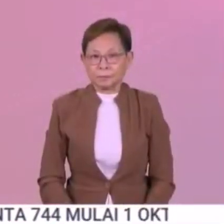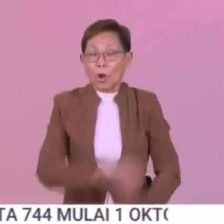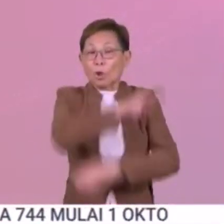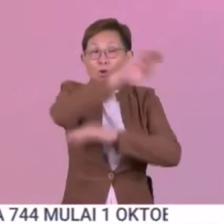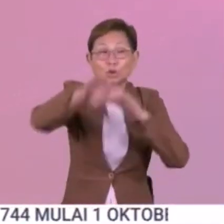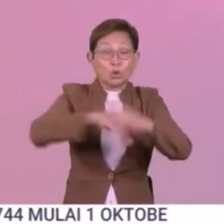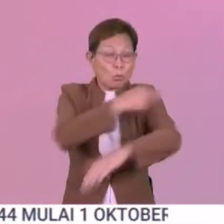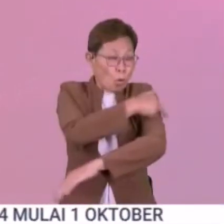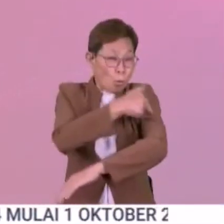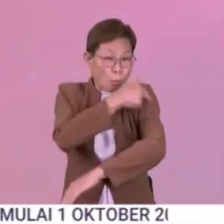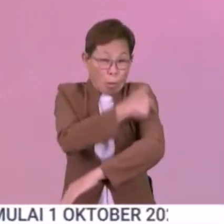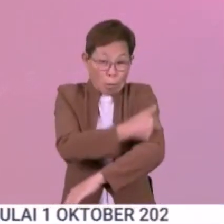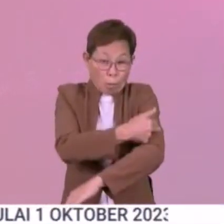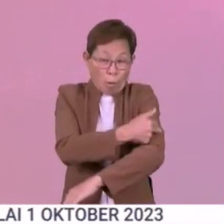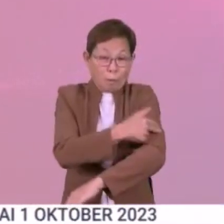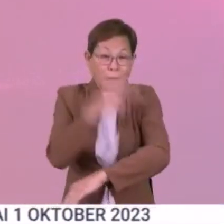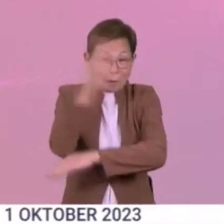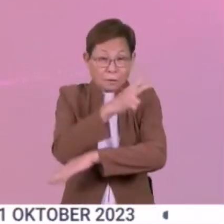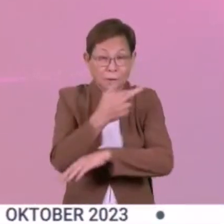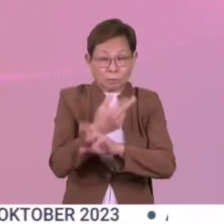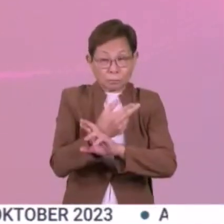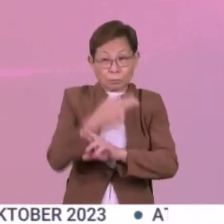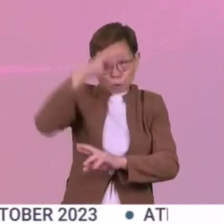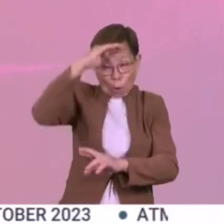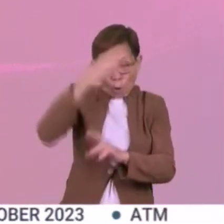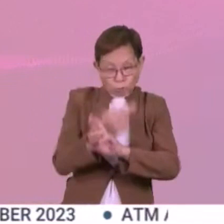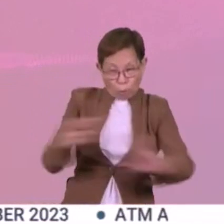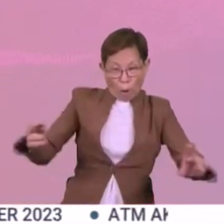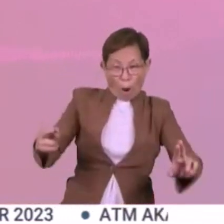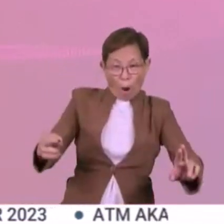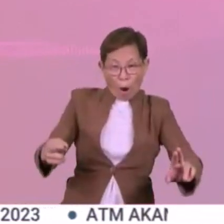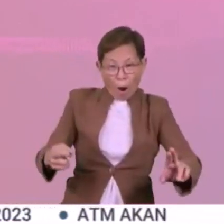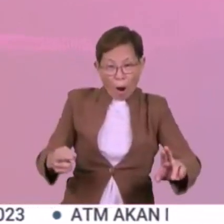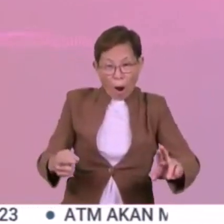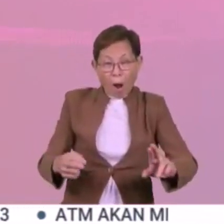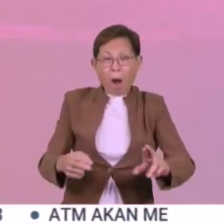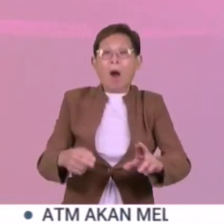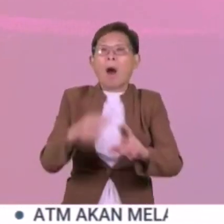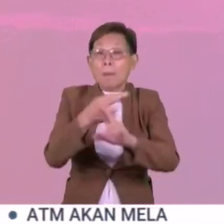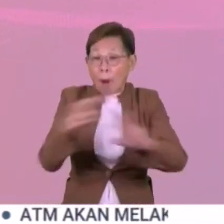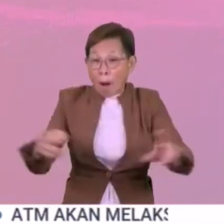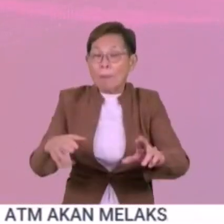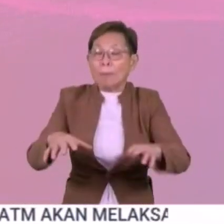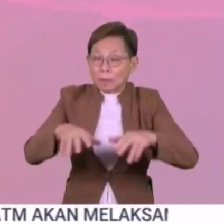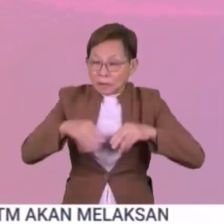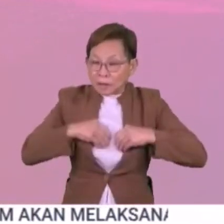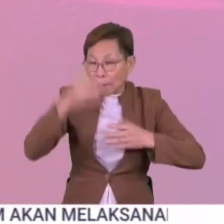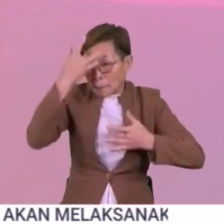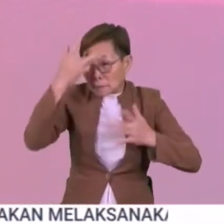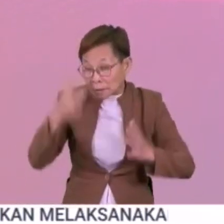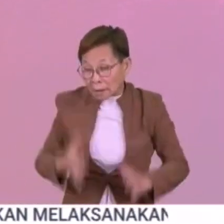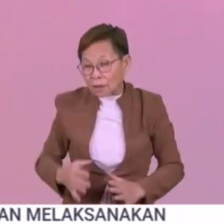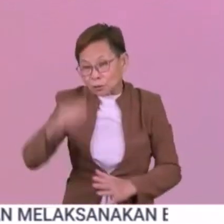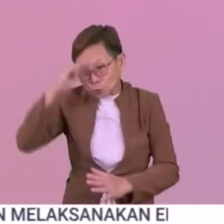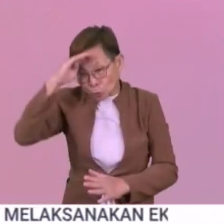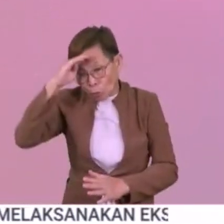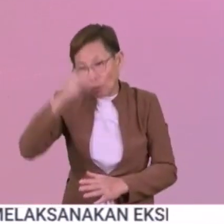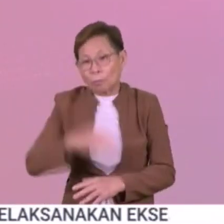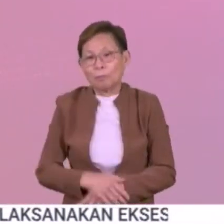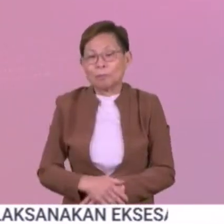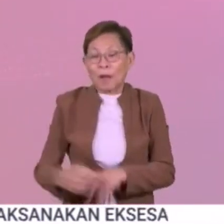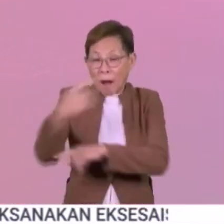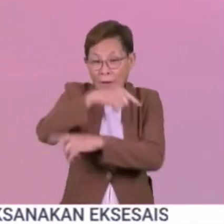Semua hospital awam di Johor diarah bersiap sedia menerima penambahan pesakit susulan bacaan kualiti indeks udara yang tidak sihat dicatatkan hari